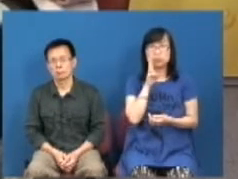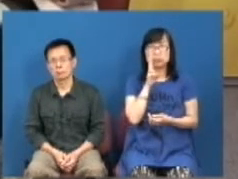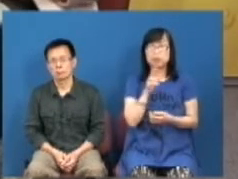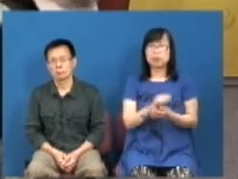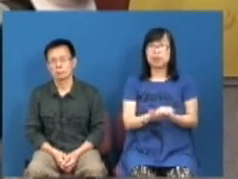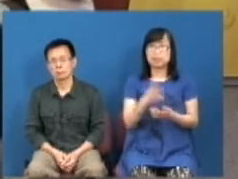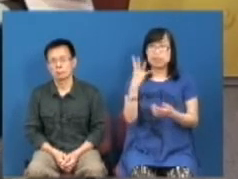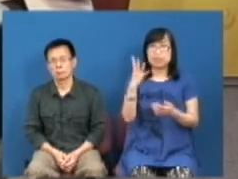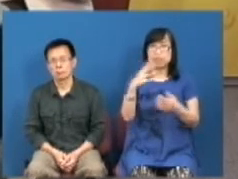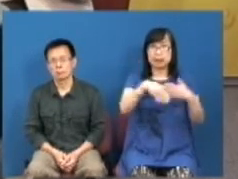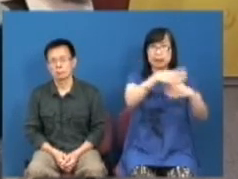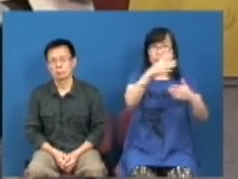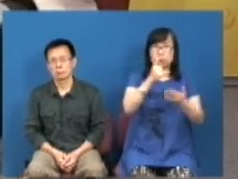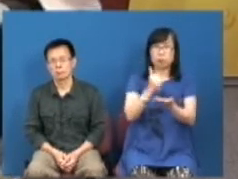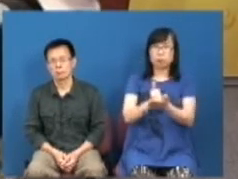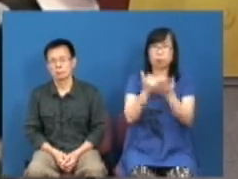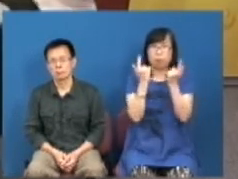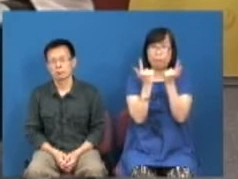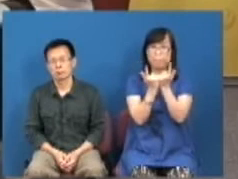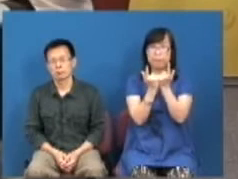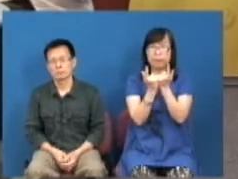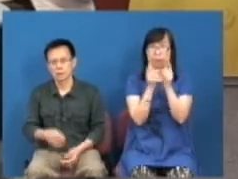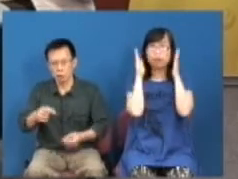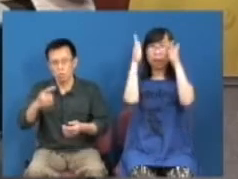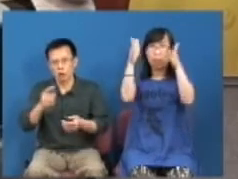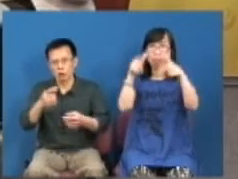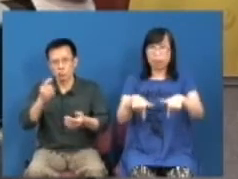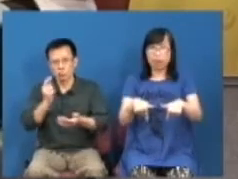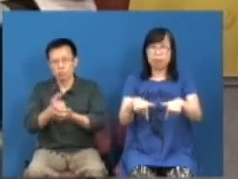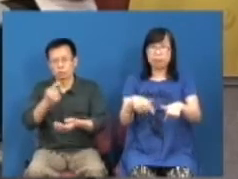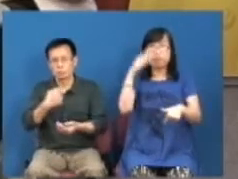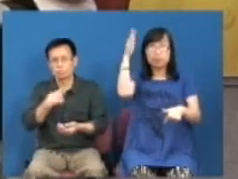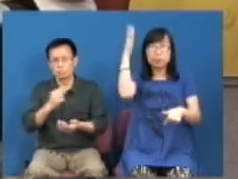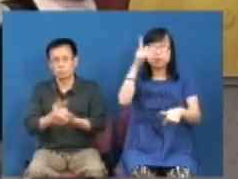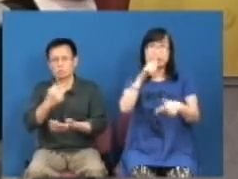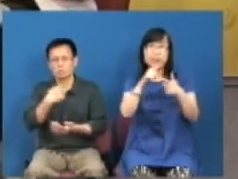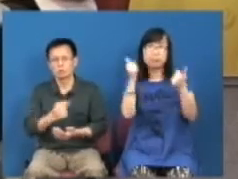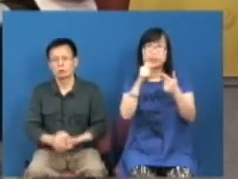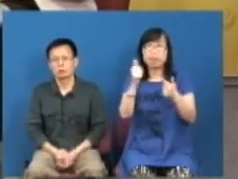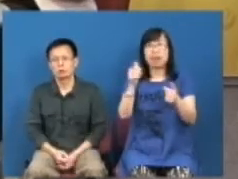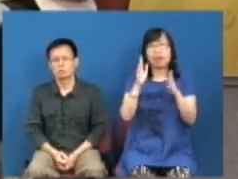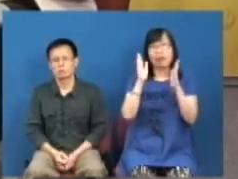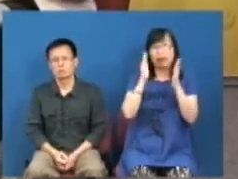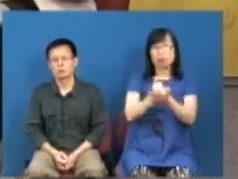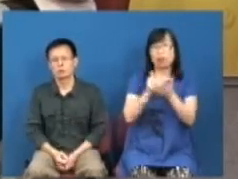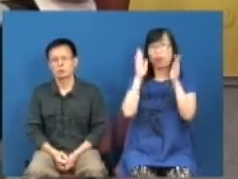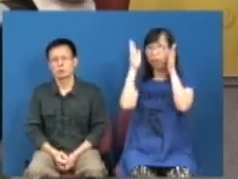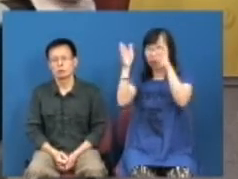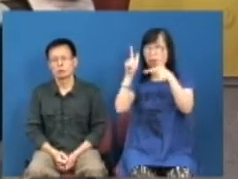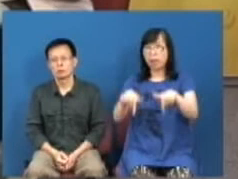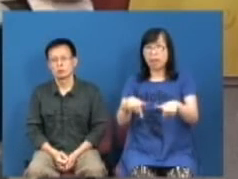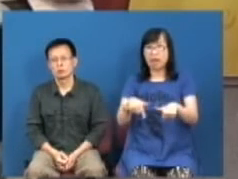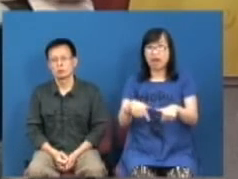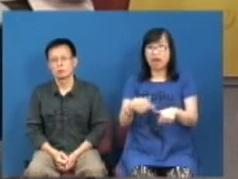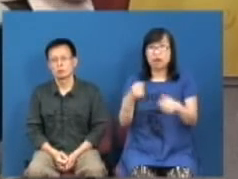四合院咁啊，坐北向南，哇啲風咁樣， 好緊要， 係啦，你點樣去就翻個坐北向南啊？即係冬暖